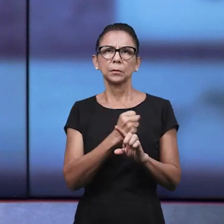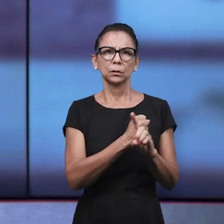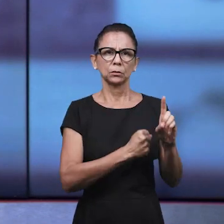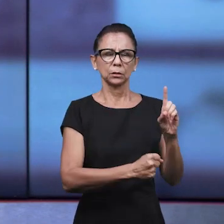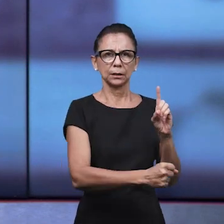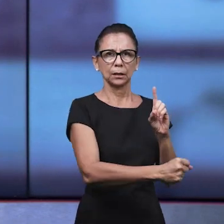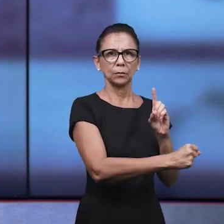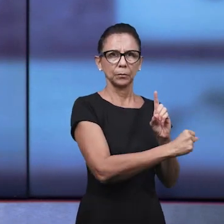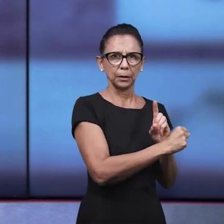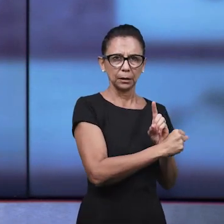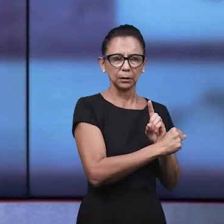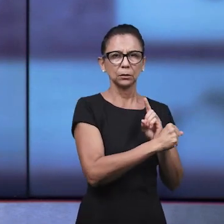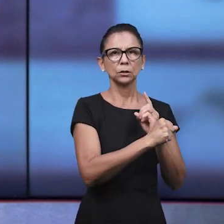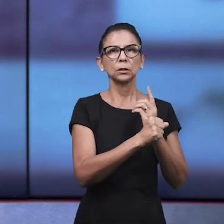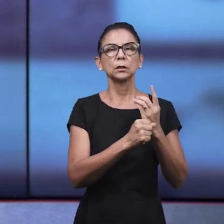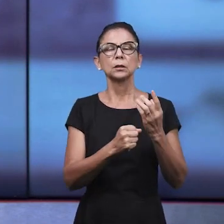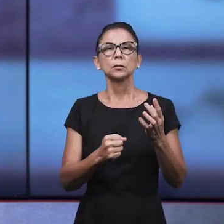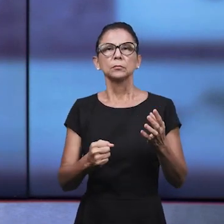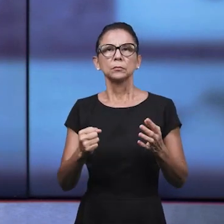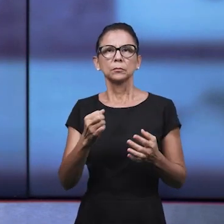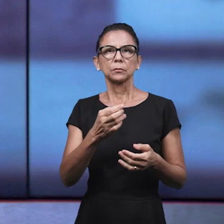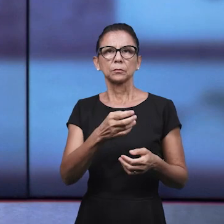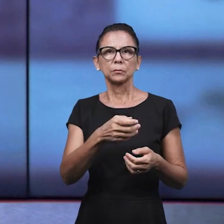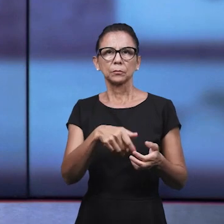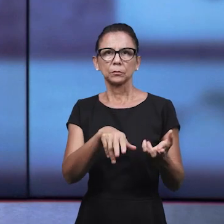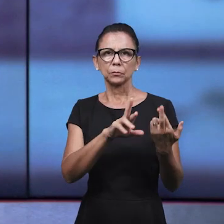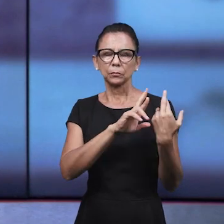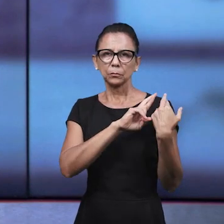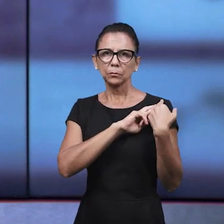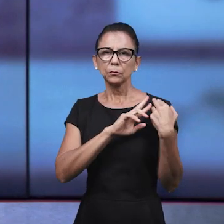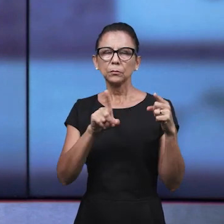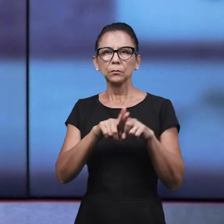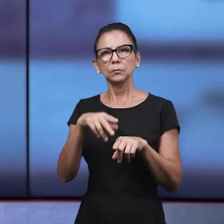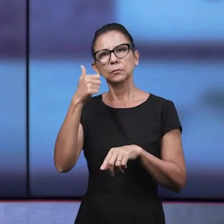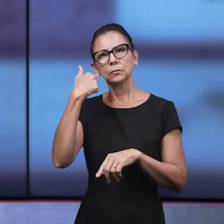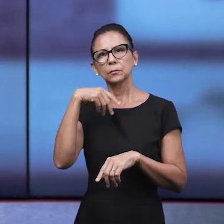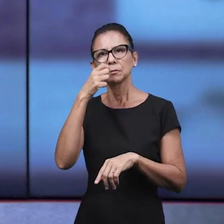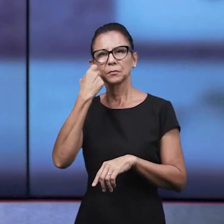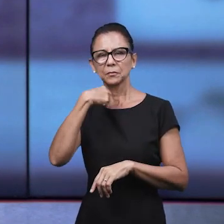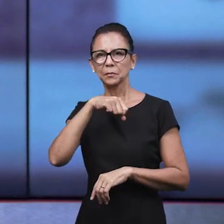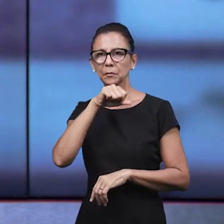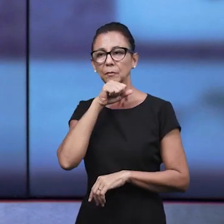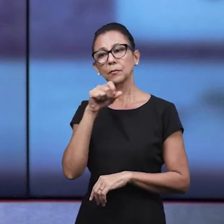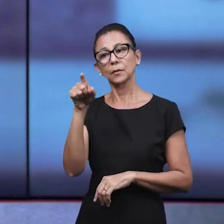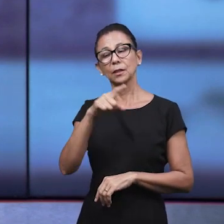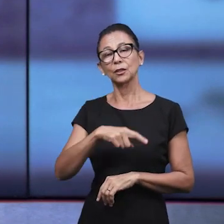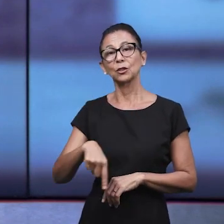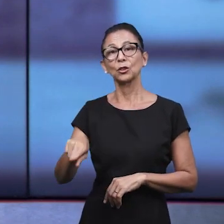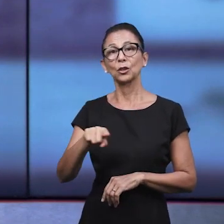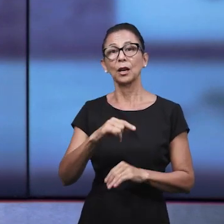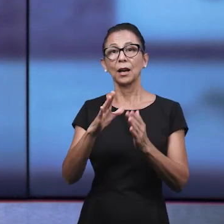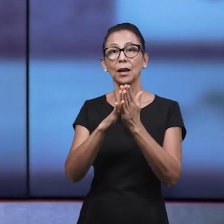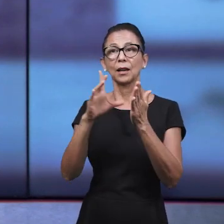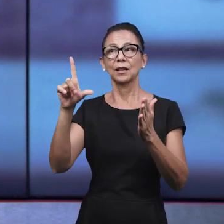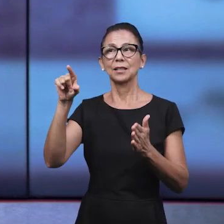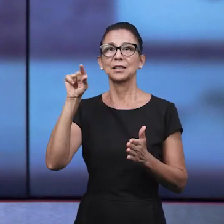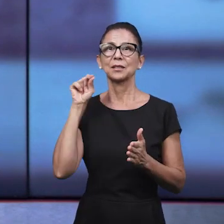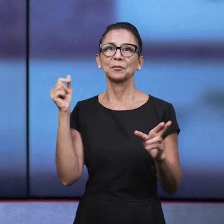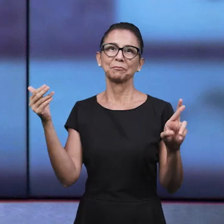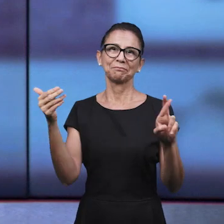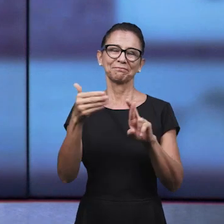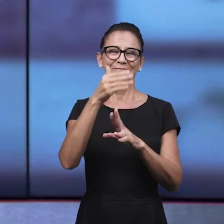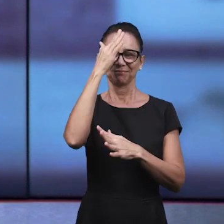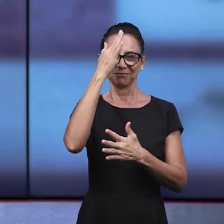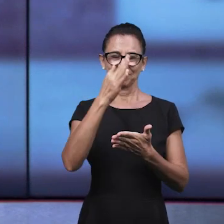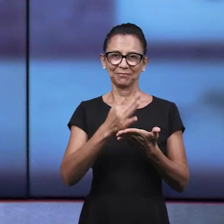euh, donc, c'est un processus qui doit être dirigé par les parents et les responsables. Et nous avons choisi comme